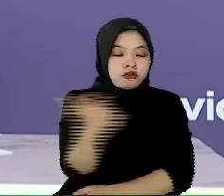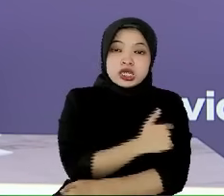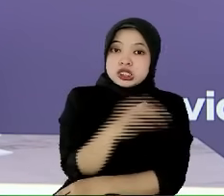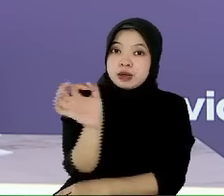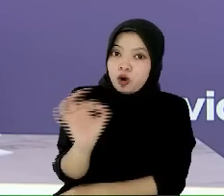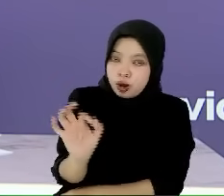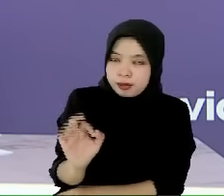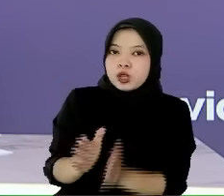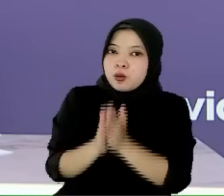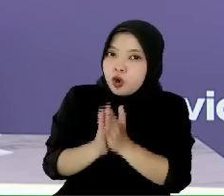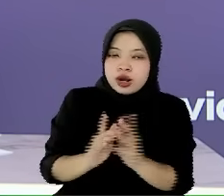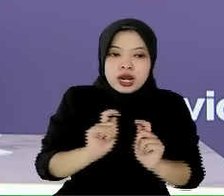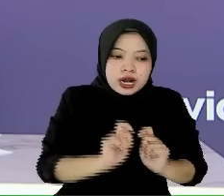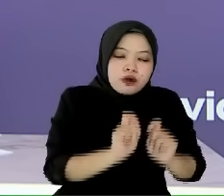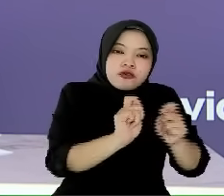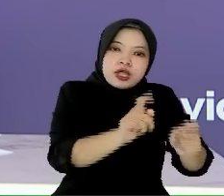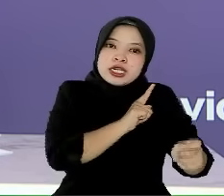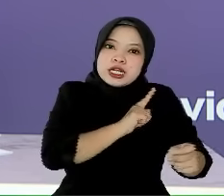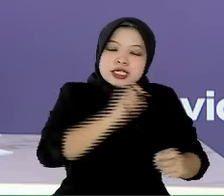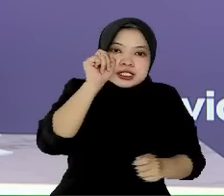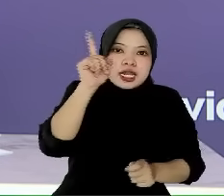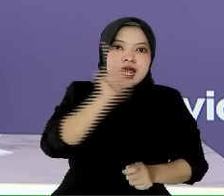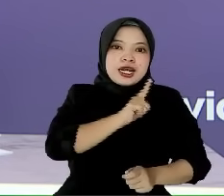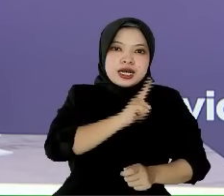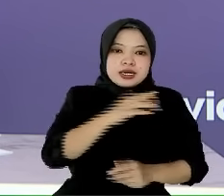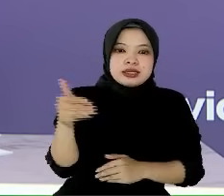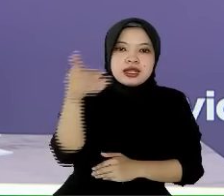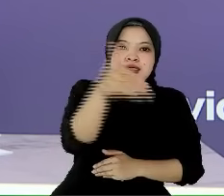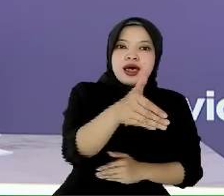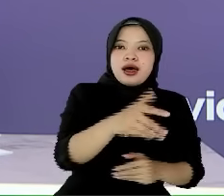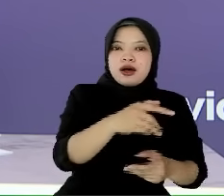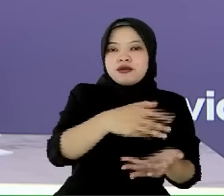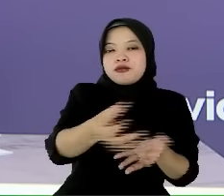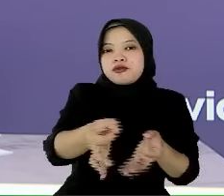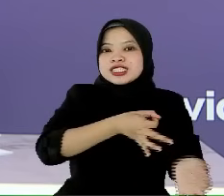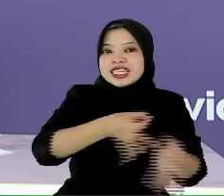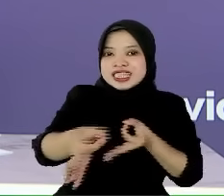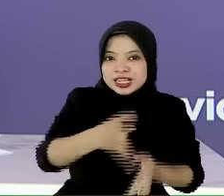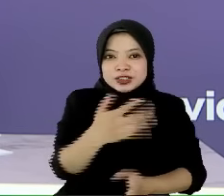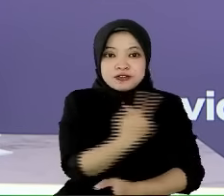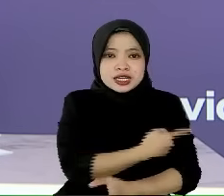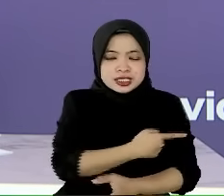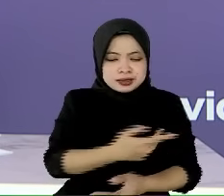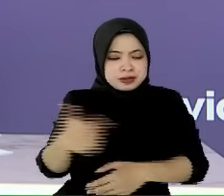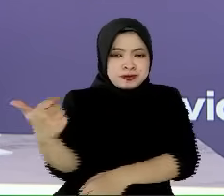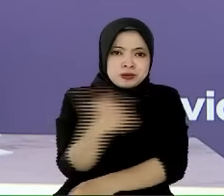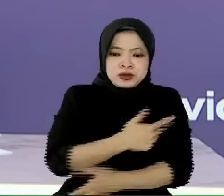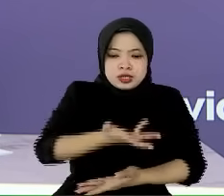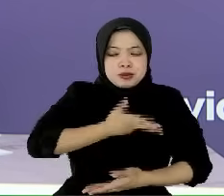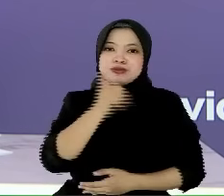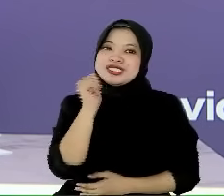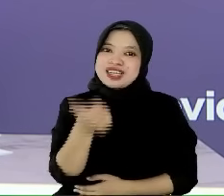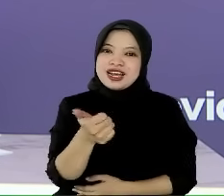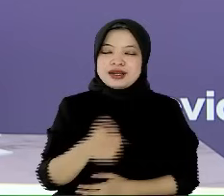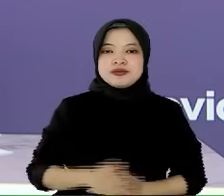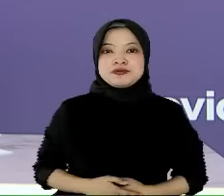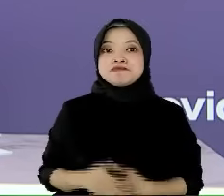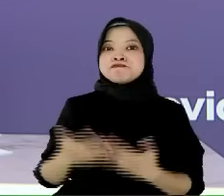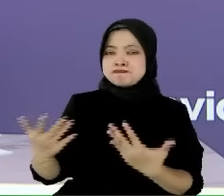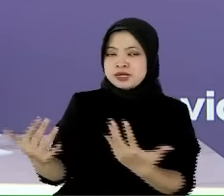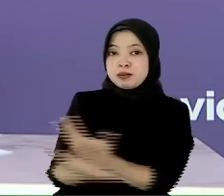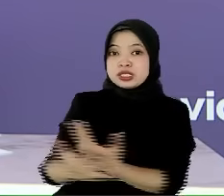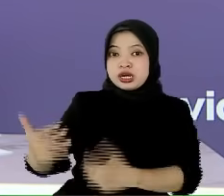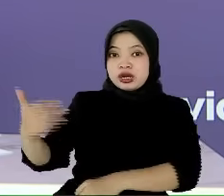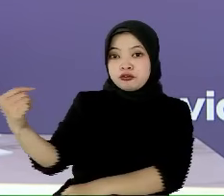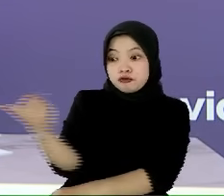divaksin, agar dapat mendaftarkan diri ke fasilitas vaksin terdekat agar segera menerima vaksin. Bagi masyarakat yang